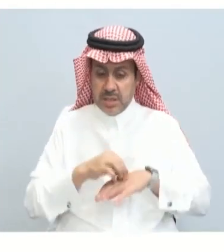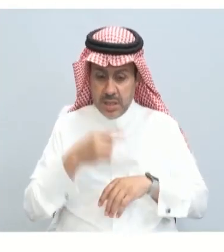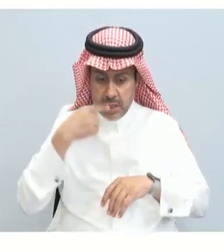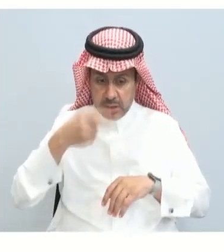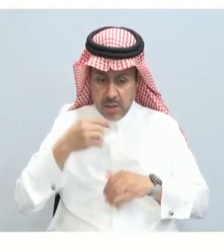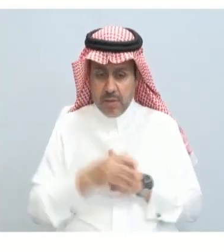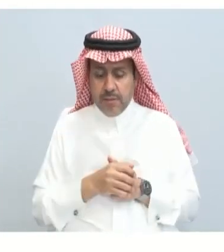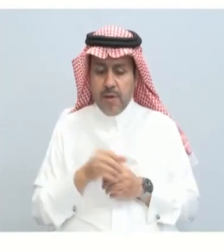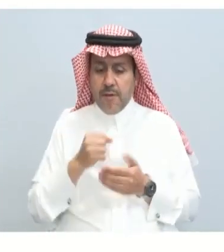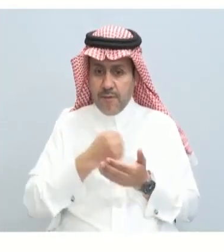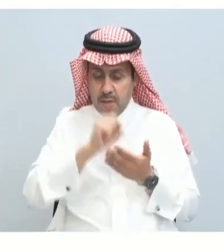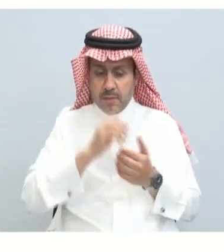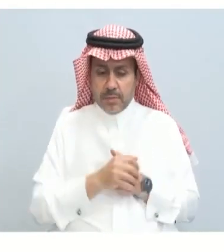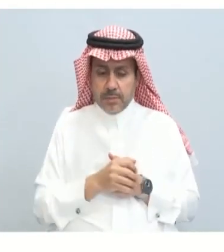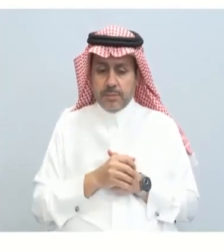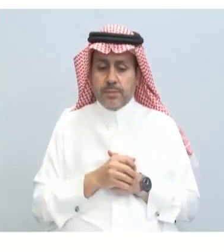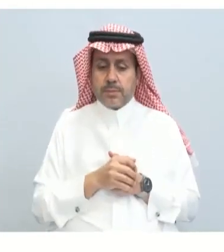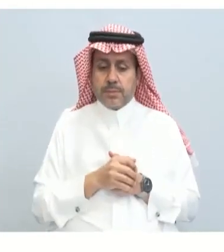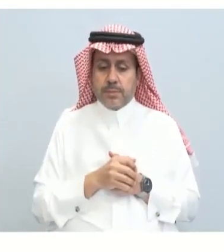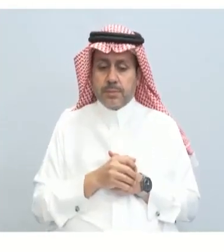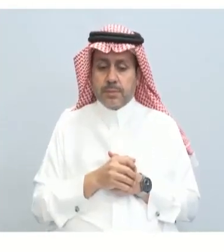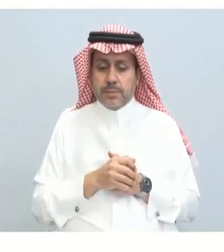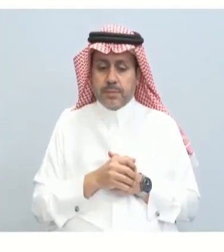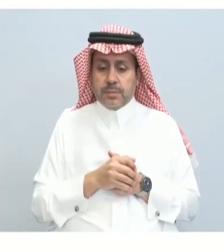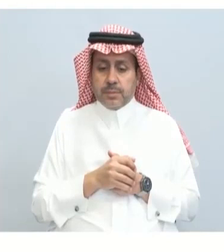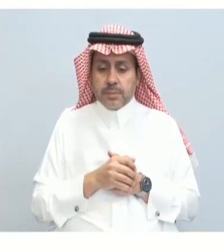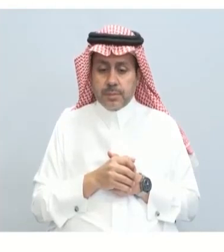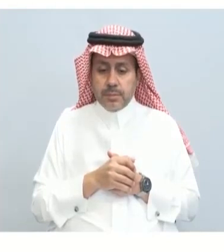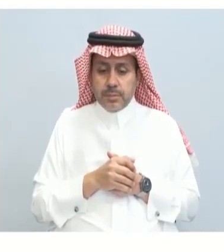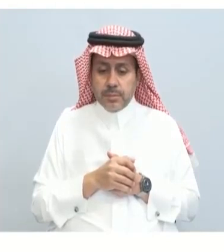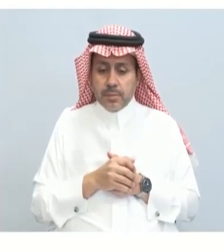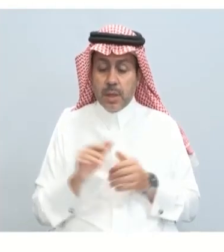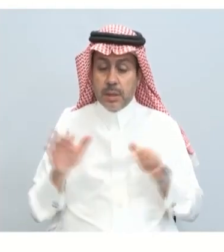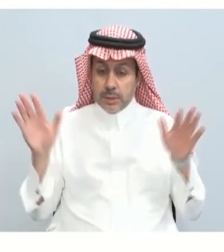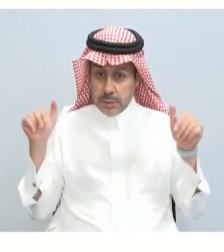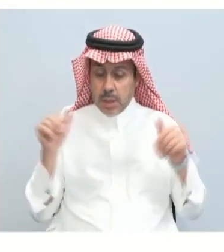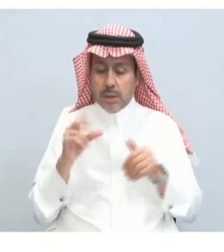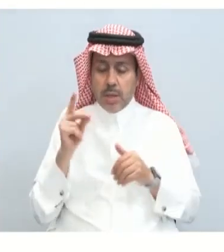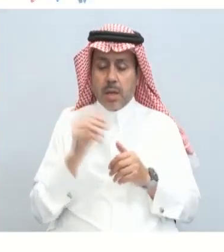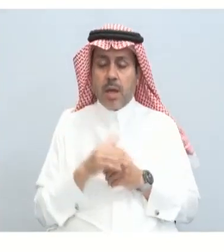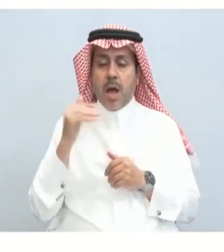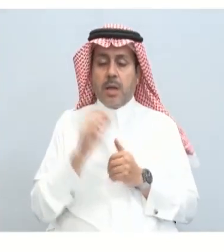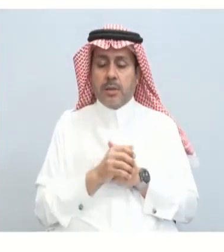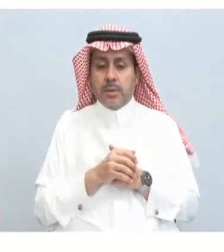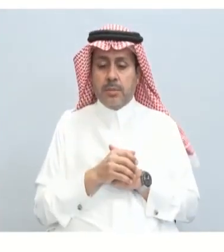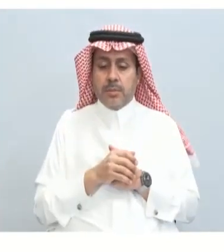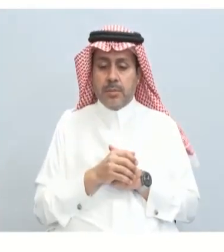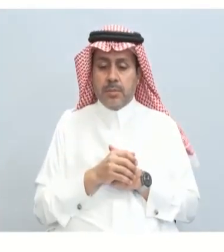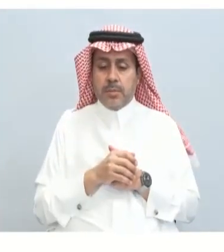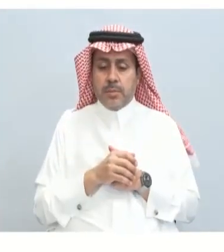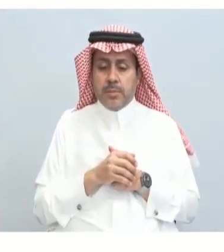فيحذف المشبه به وتمها الا وهي التحدث طار خالد بخبر نجاحه هنا طارق خالد موضوع الاستعاره